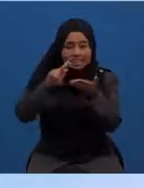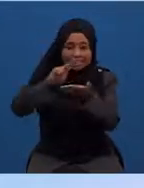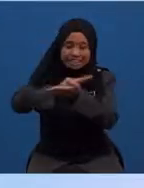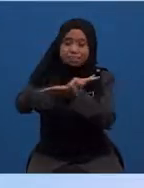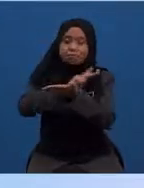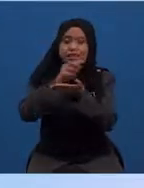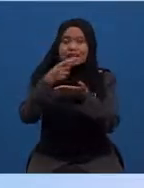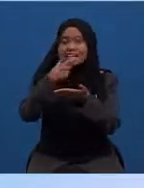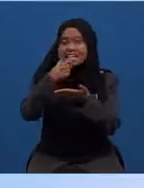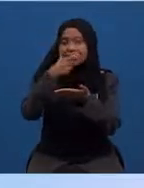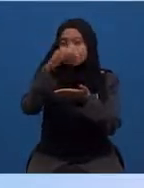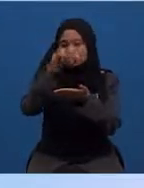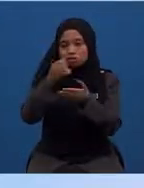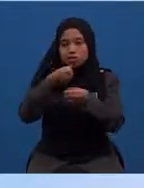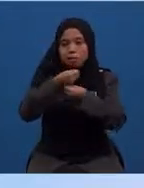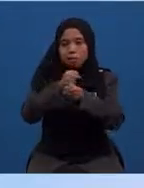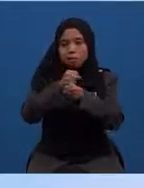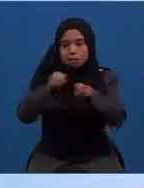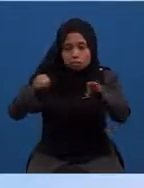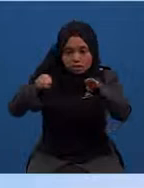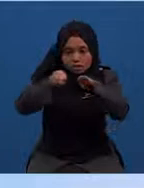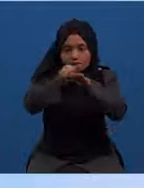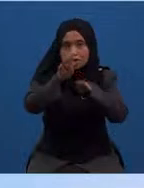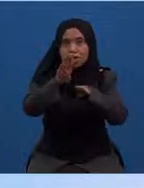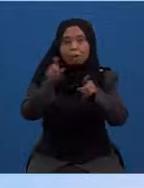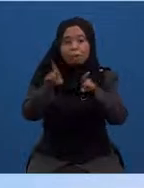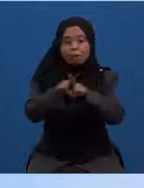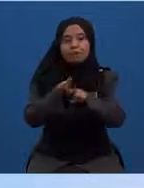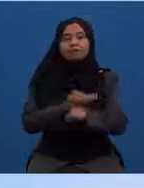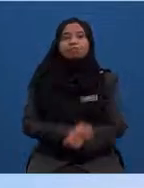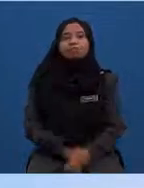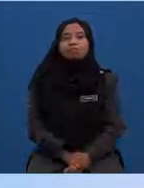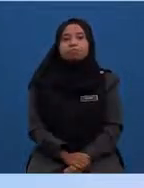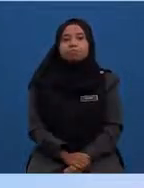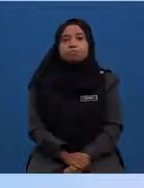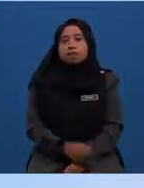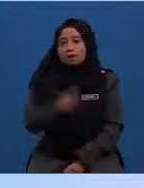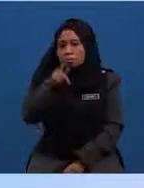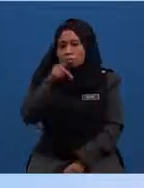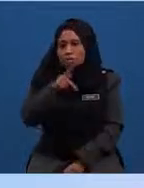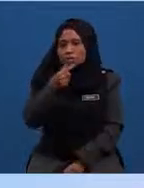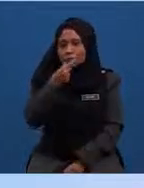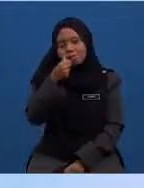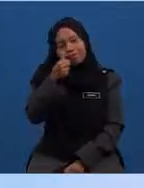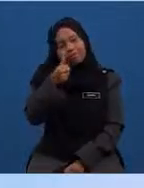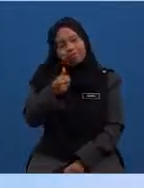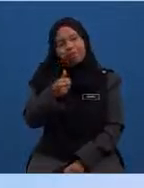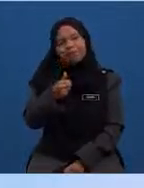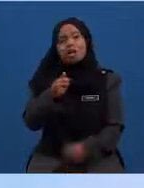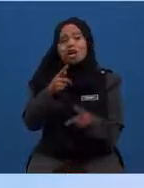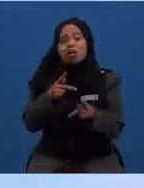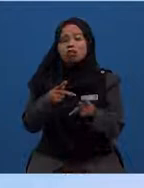kepingan biskut yang berbentuk segi 4 sama. Ha, pasti sedap apabila biskut